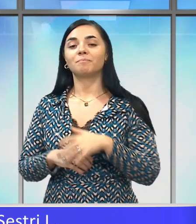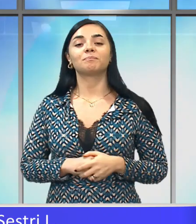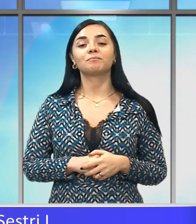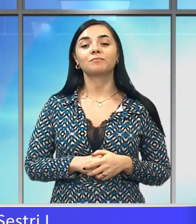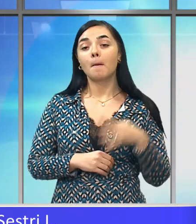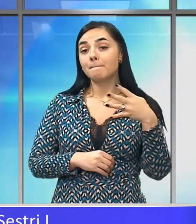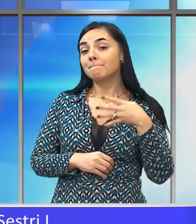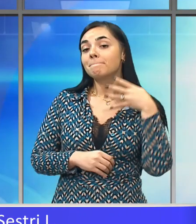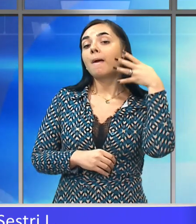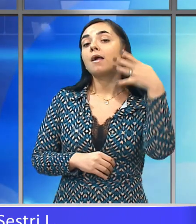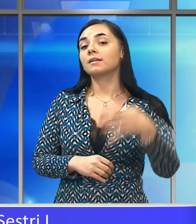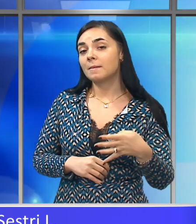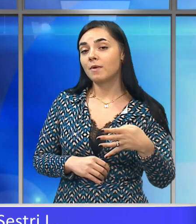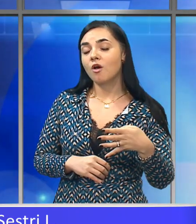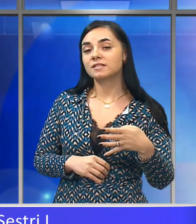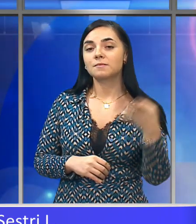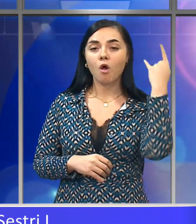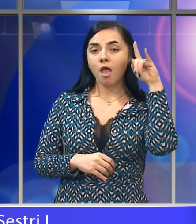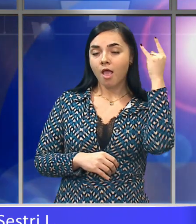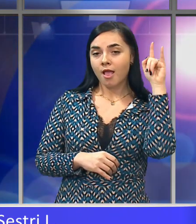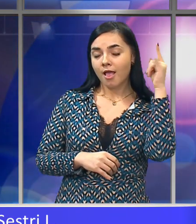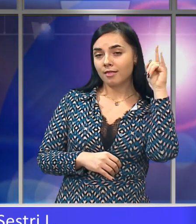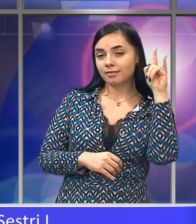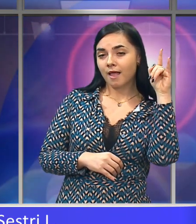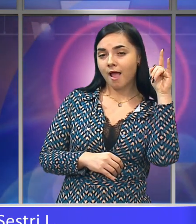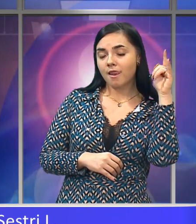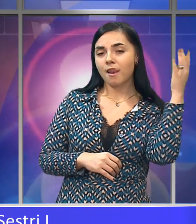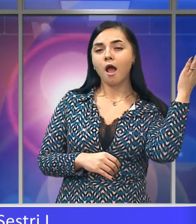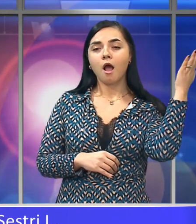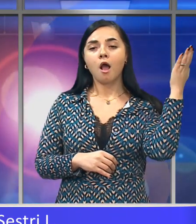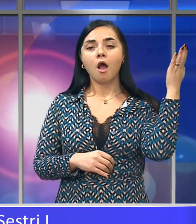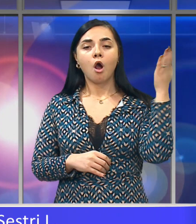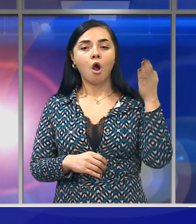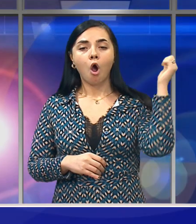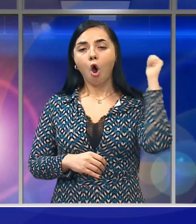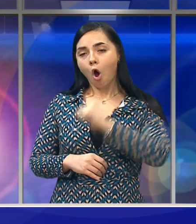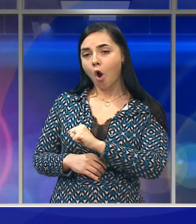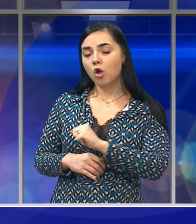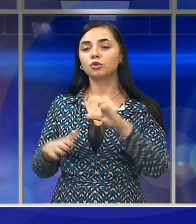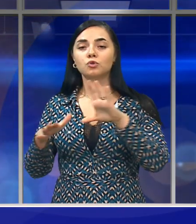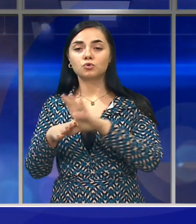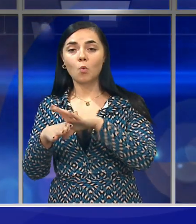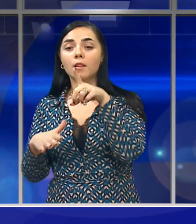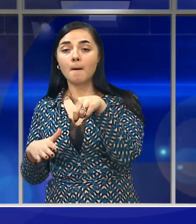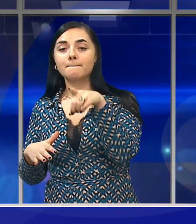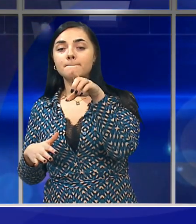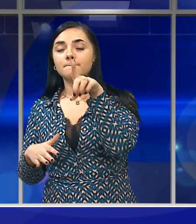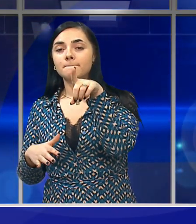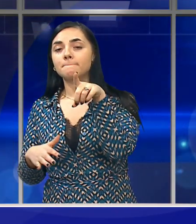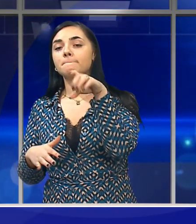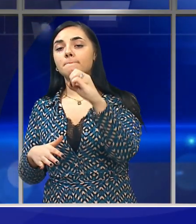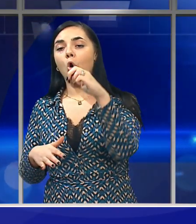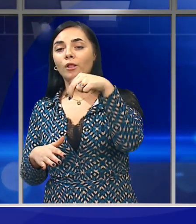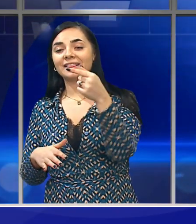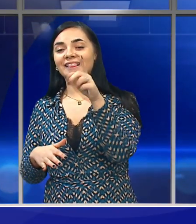martedì prossimo i biancocelesti affronteranno nuovamente il Pontedera in Coppa